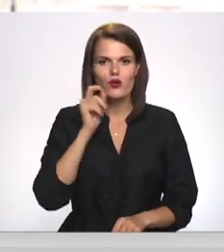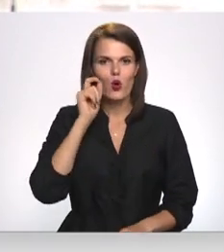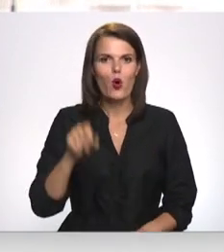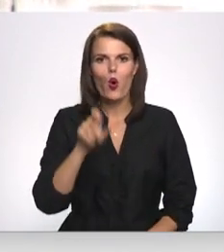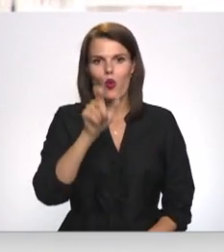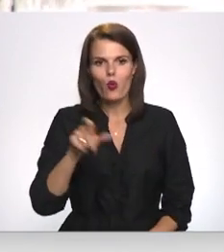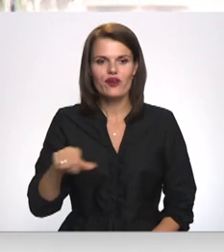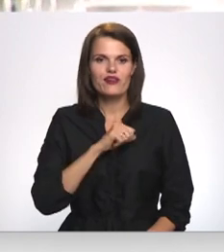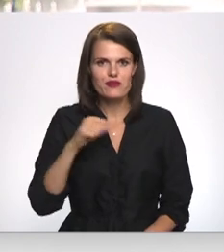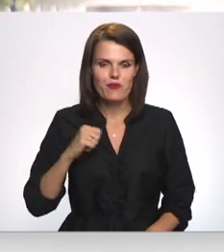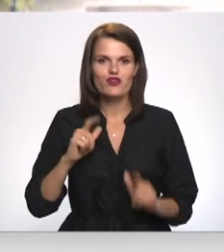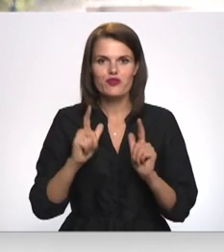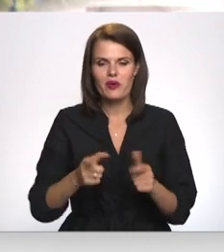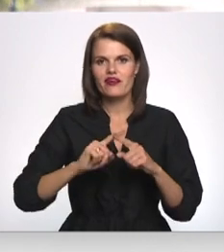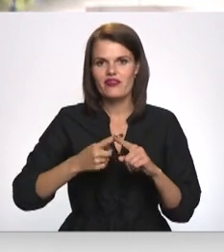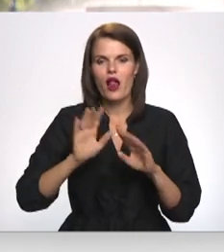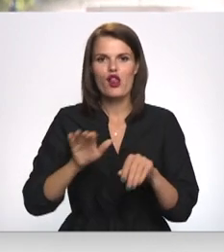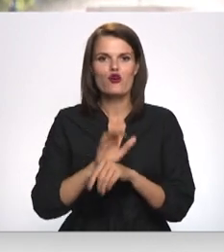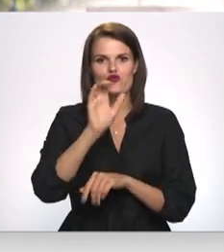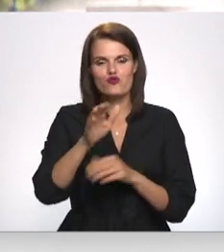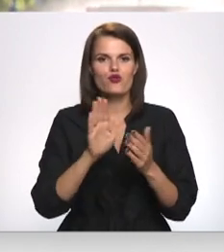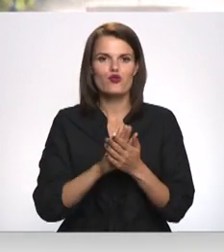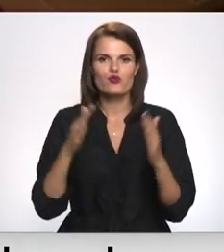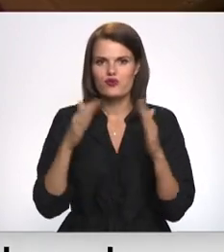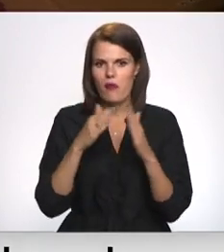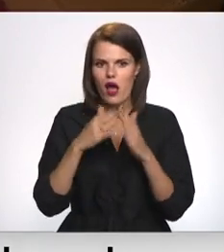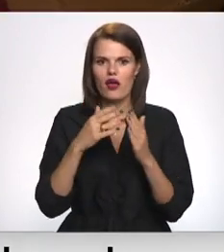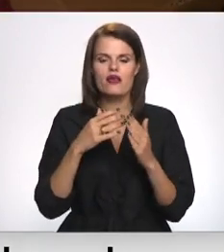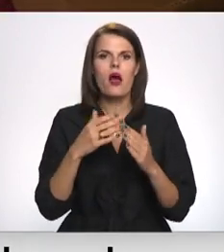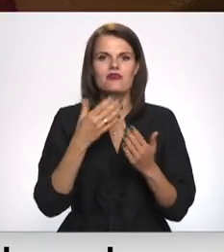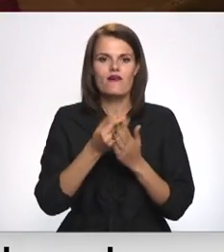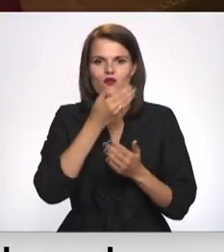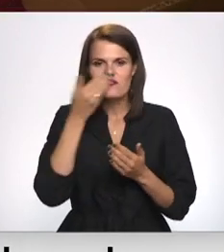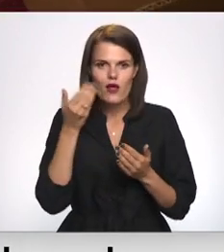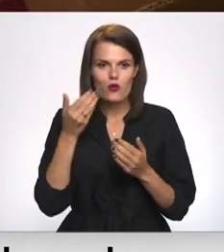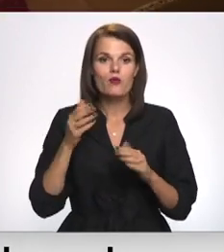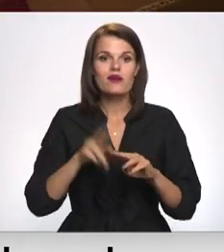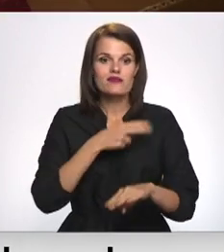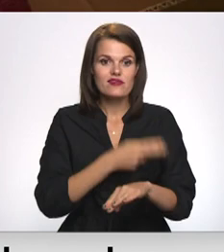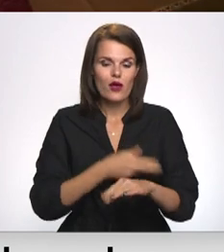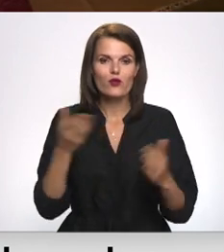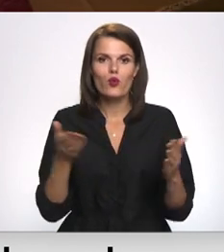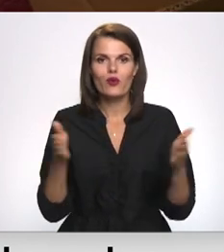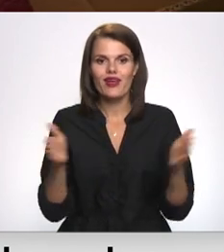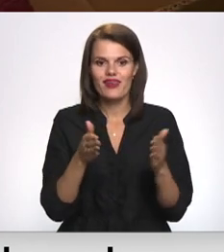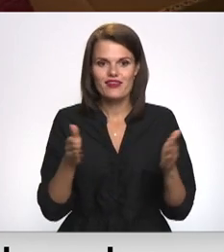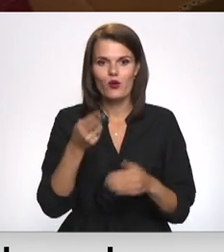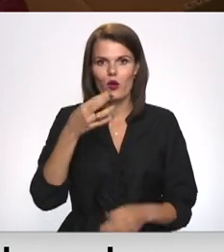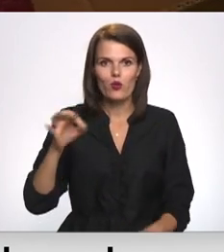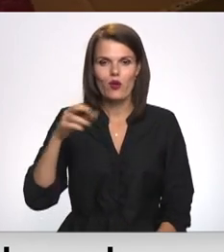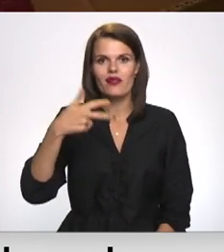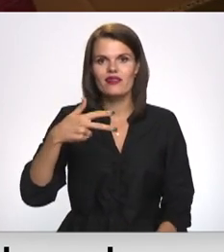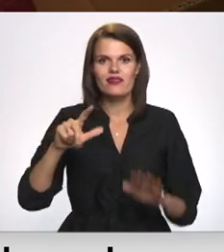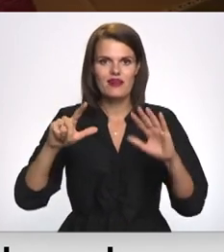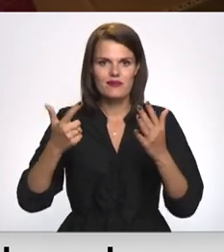lai sūtītu arī uz mājām savu šo siltumu projām. Savukārt zeķes, kuru vēlamais izmērs ir no